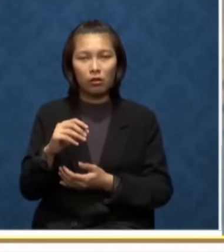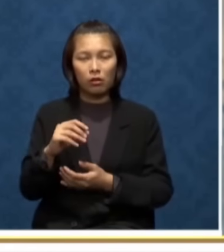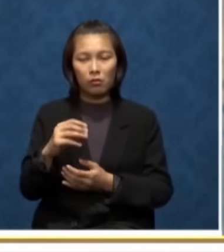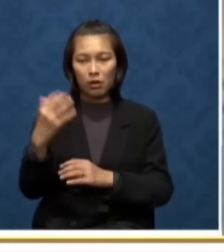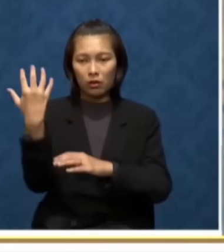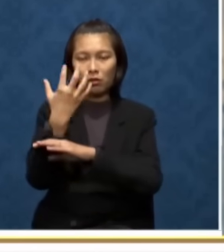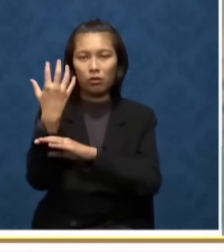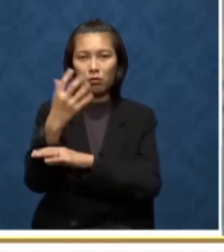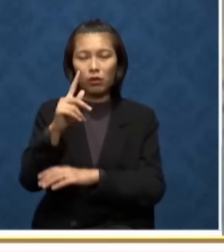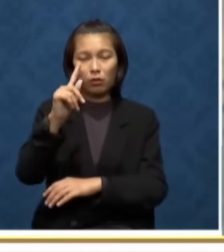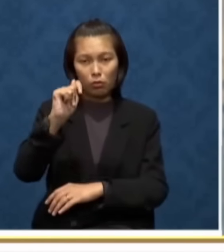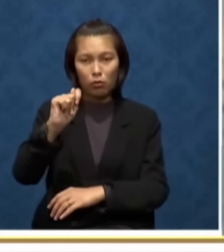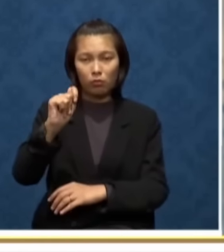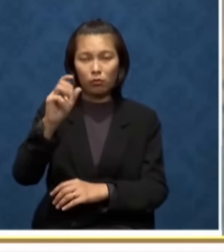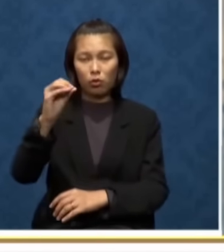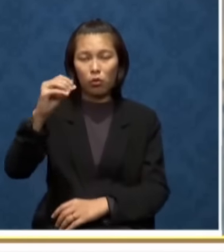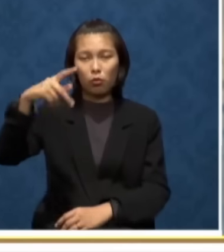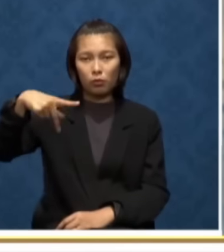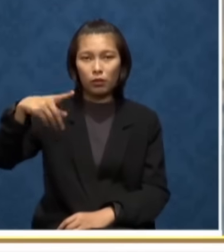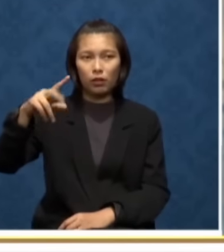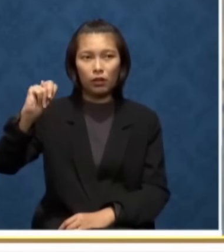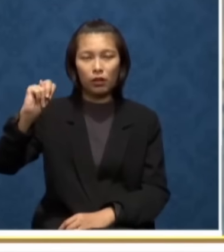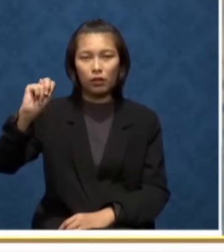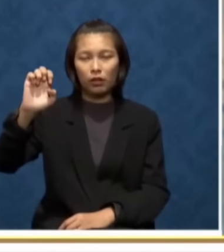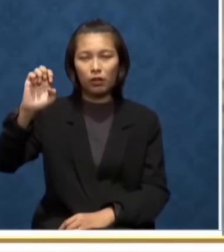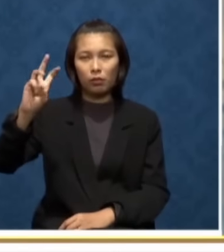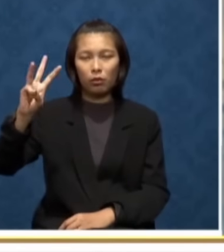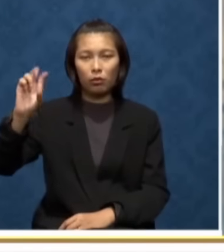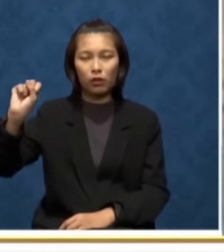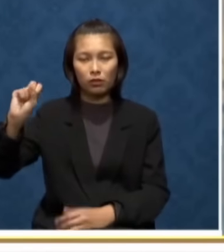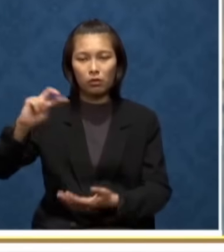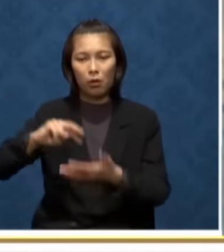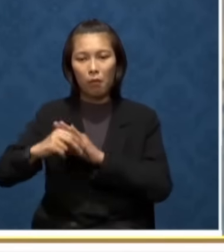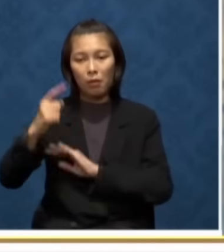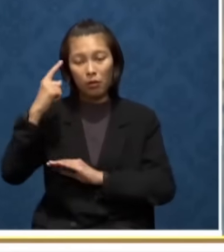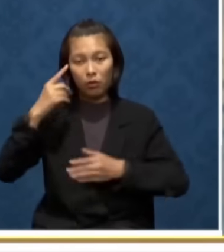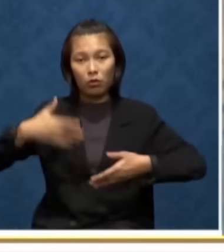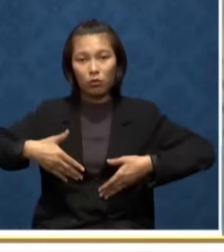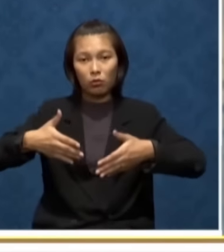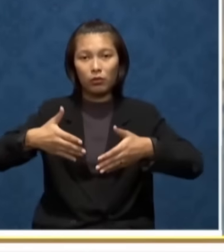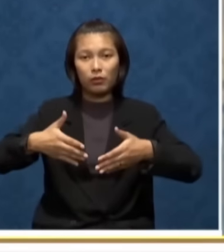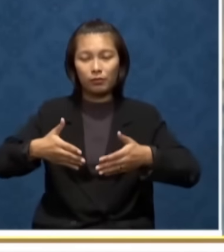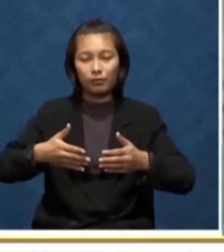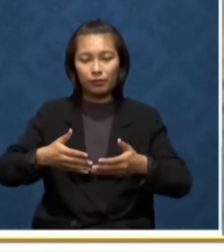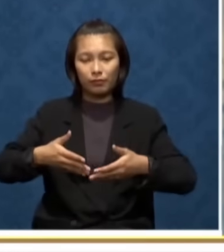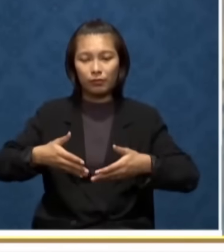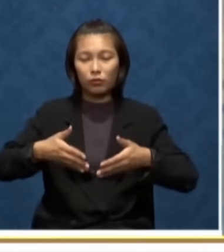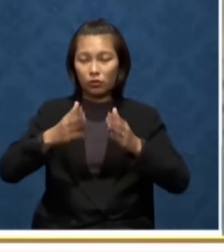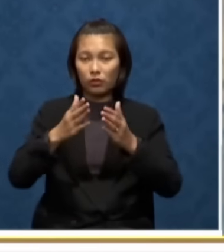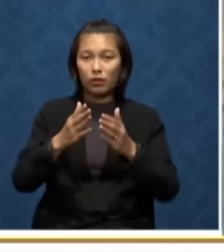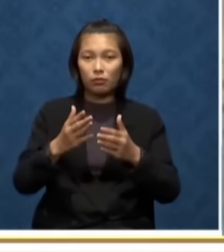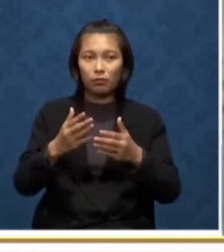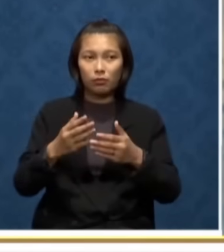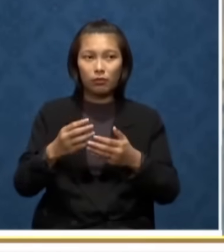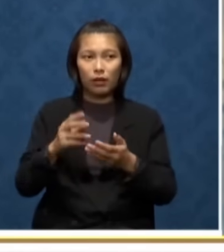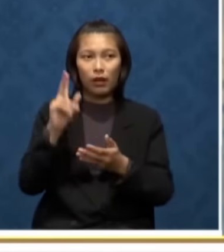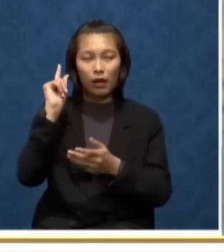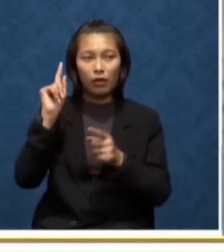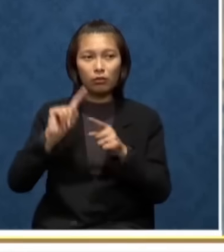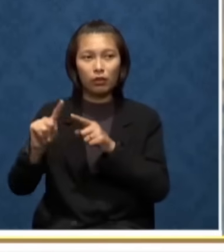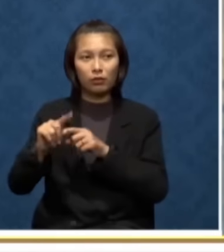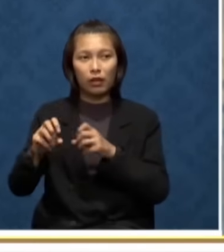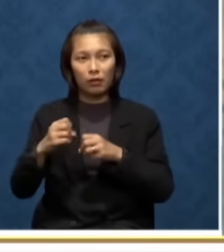มีการนำเสนอข่าวในแนวทางแบบไหนหรือว่าเพราะว่ากองทุนชอบ